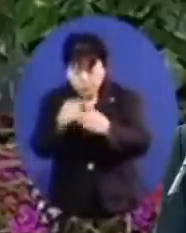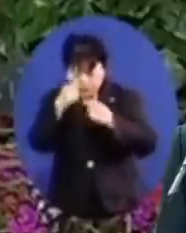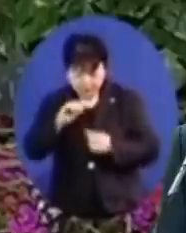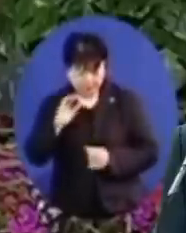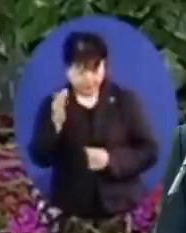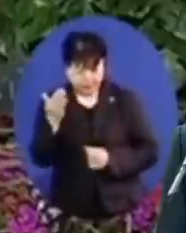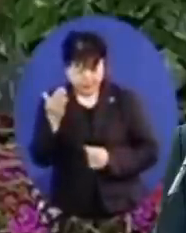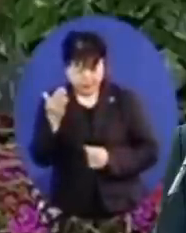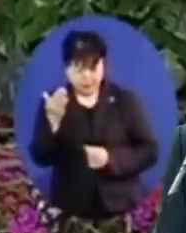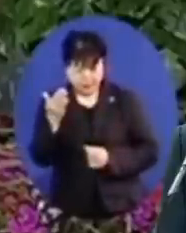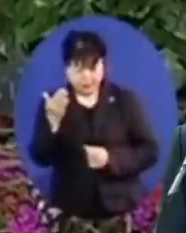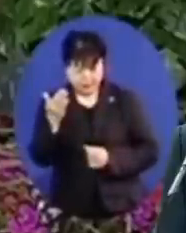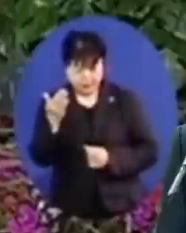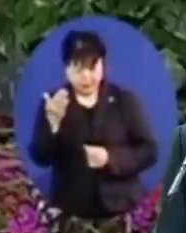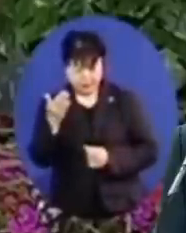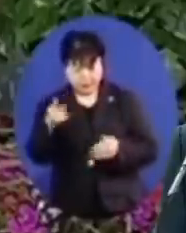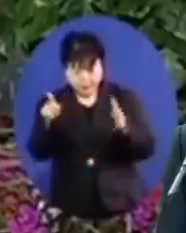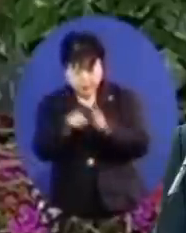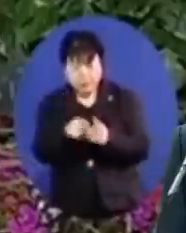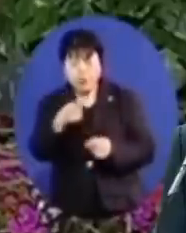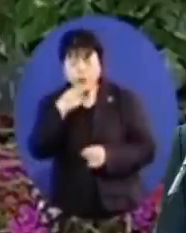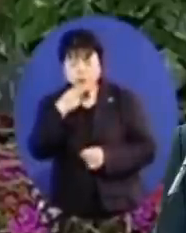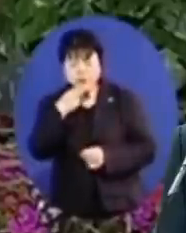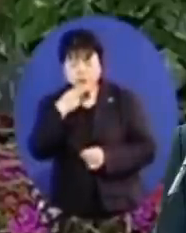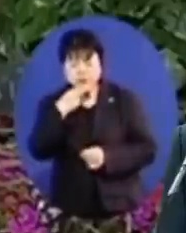됩니다. 믿음이 없이